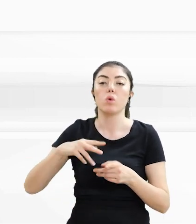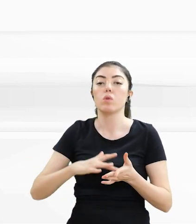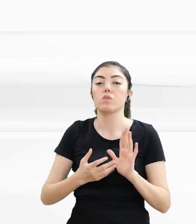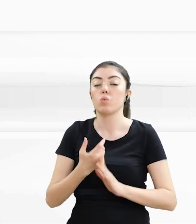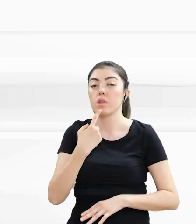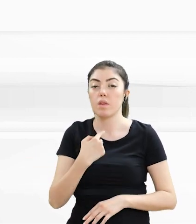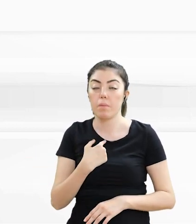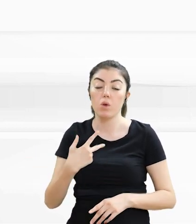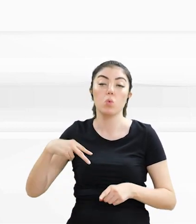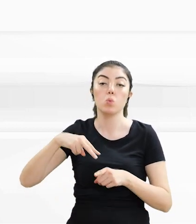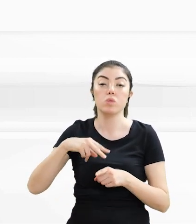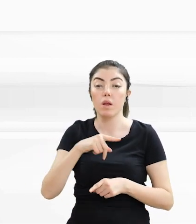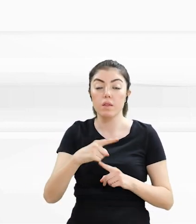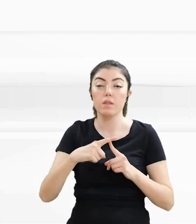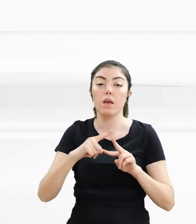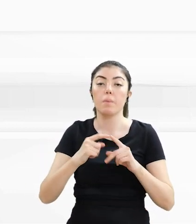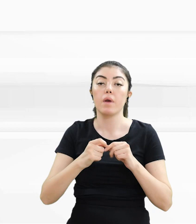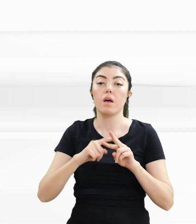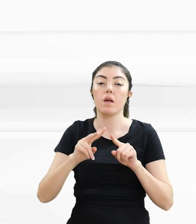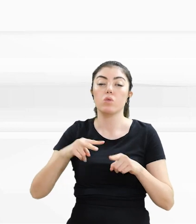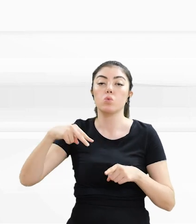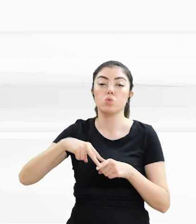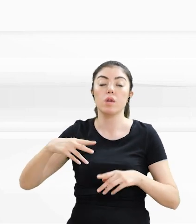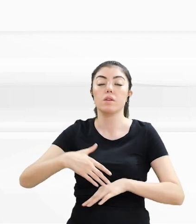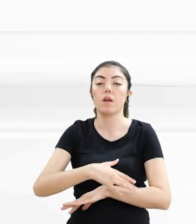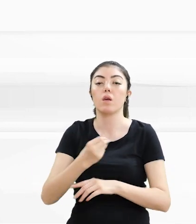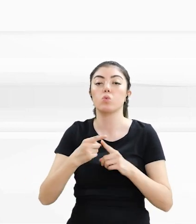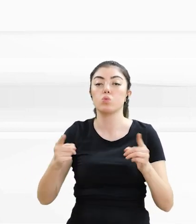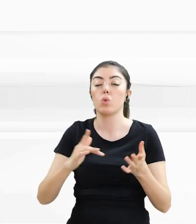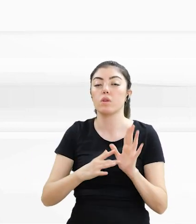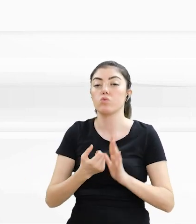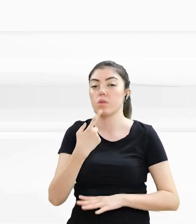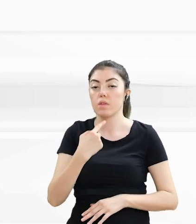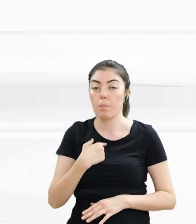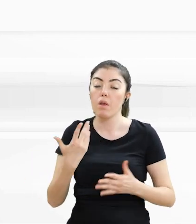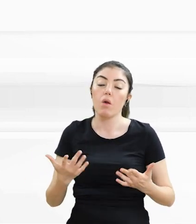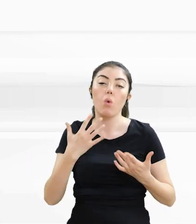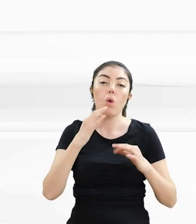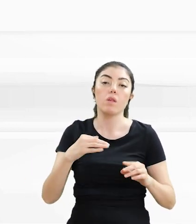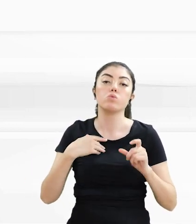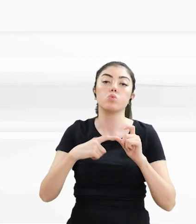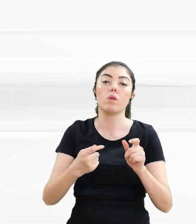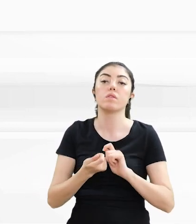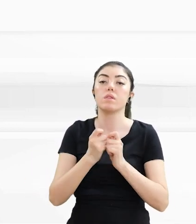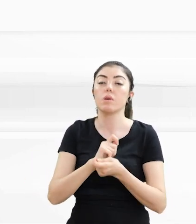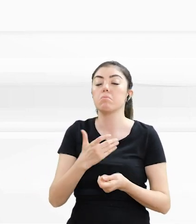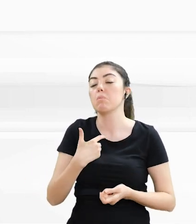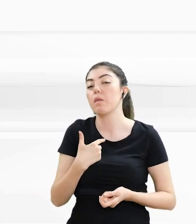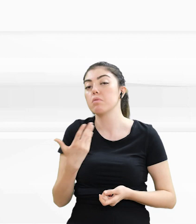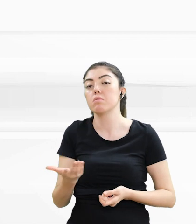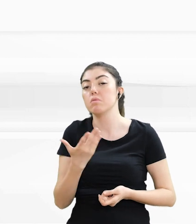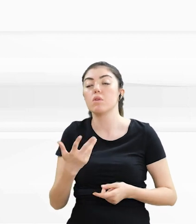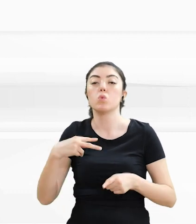üçgenleri oluşturacak üçgenin yani tabandaki üçgenin kenar uzunlukları oluşturacak Daha doğrusu öyle sorusuna döndü